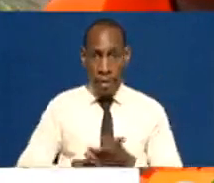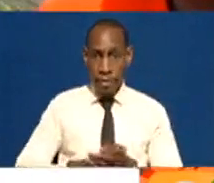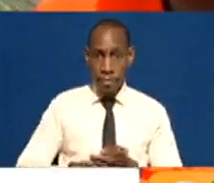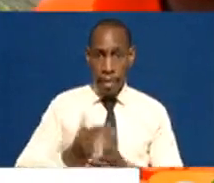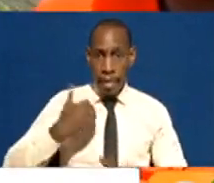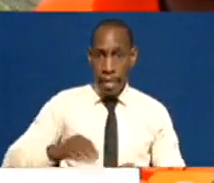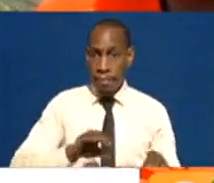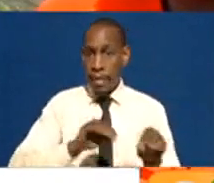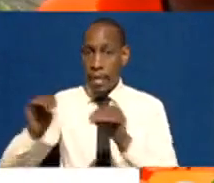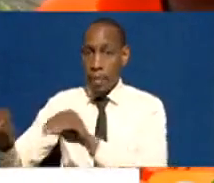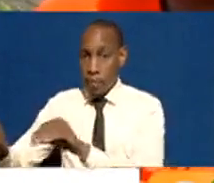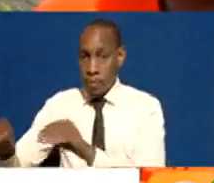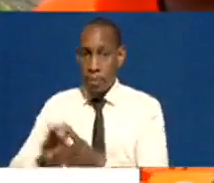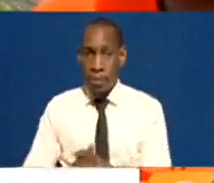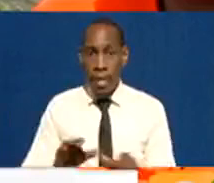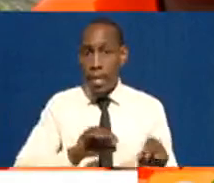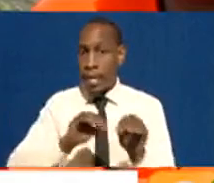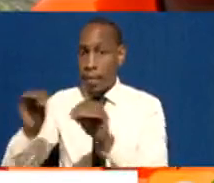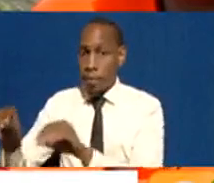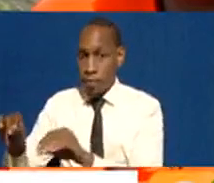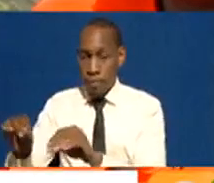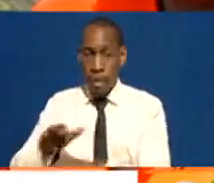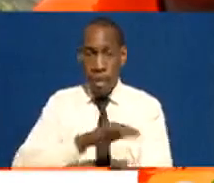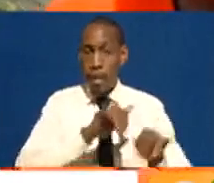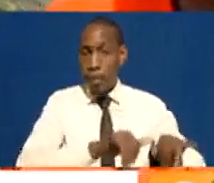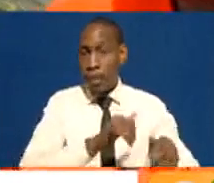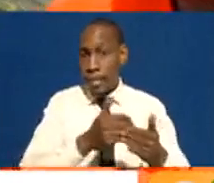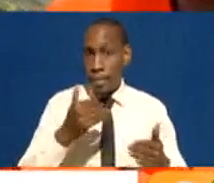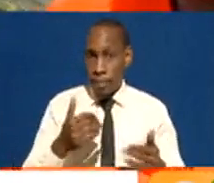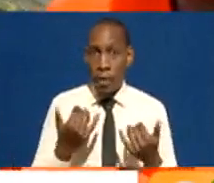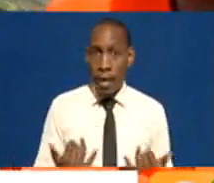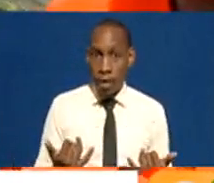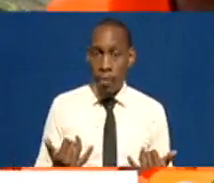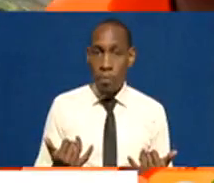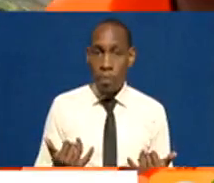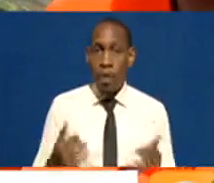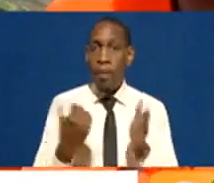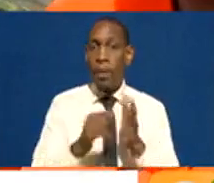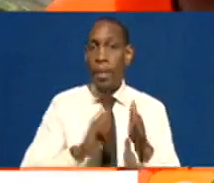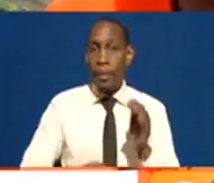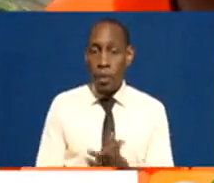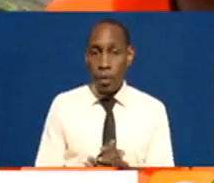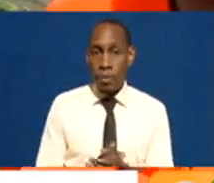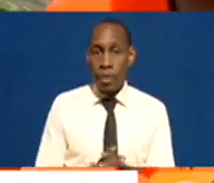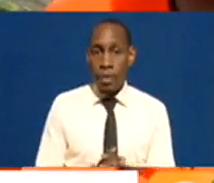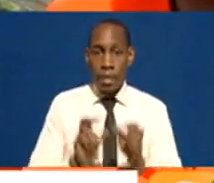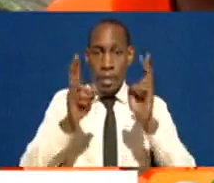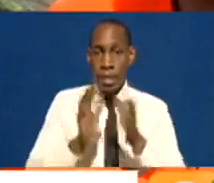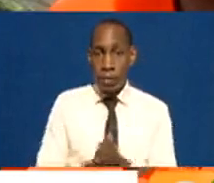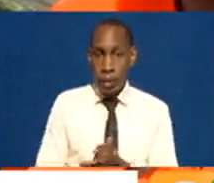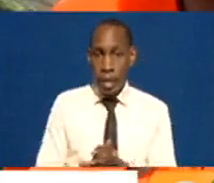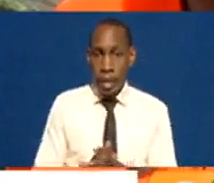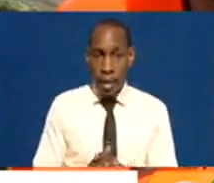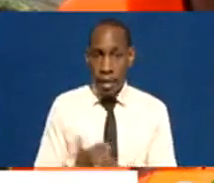nikahama, nikatoka huko kwenye tukua tunaishi. So the issue was the baby. After mimi